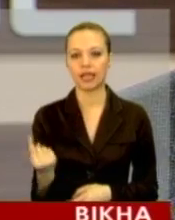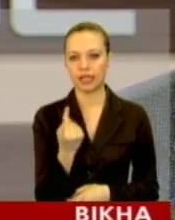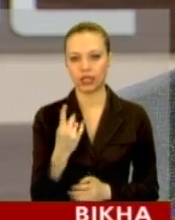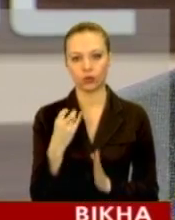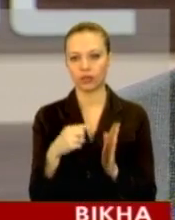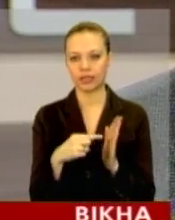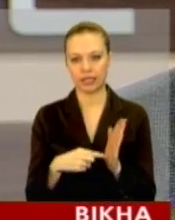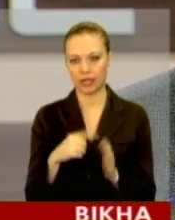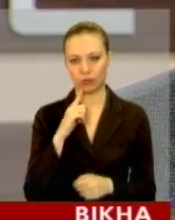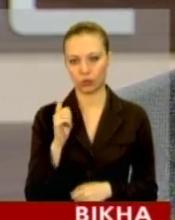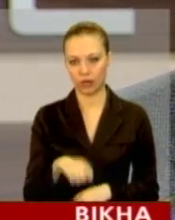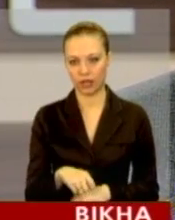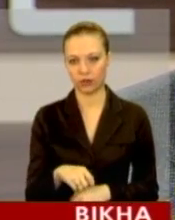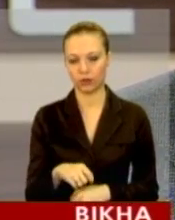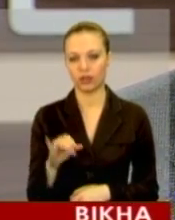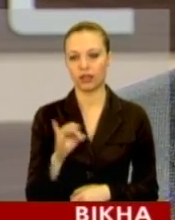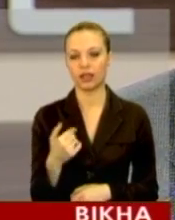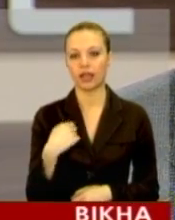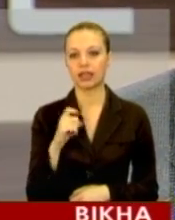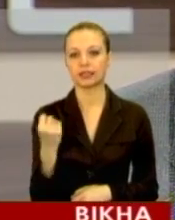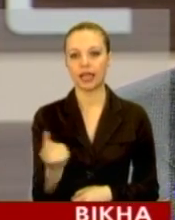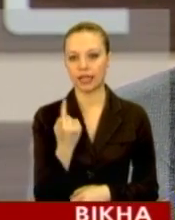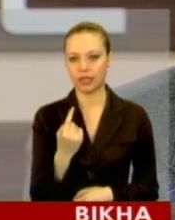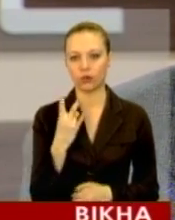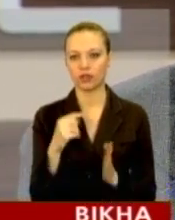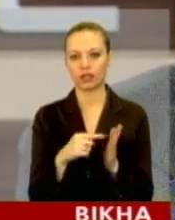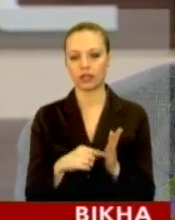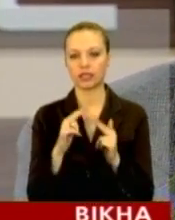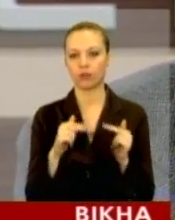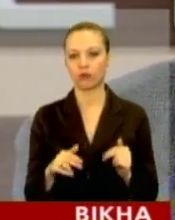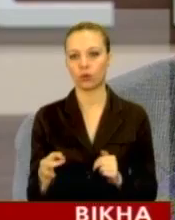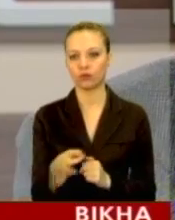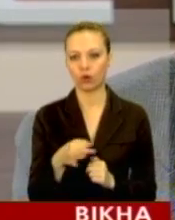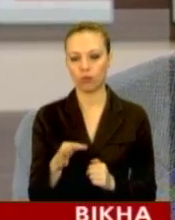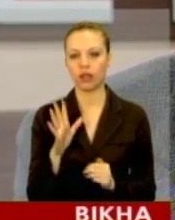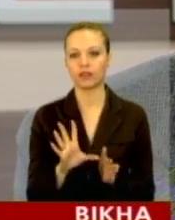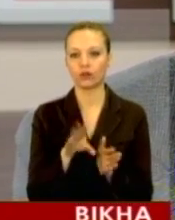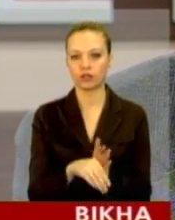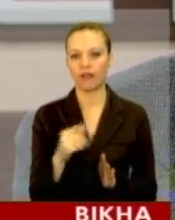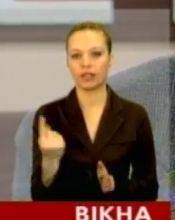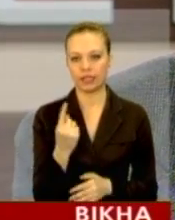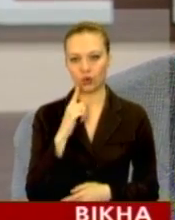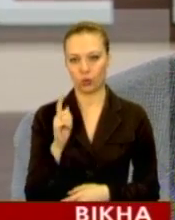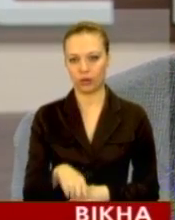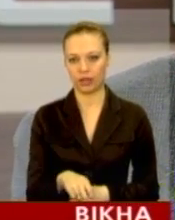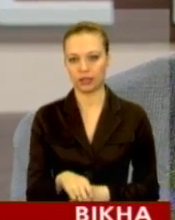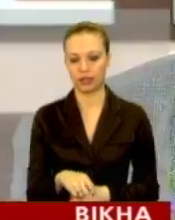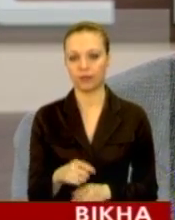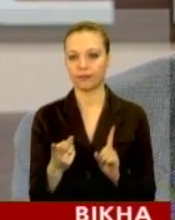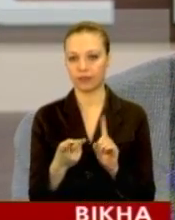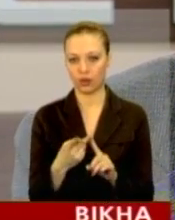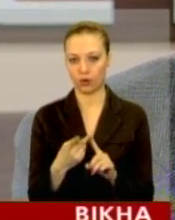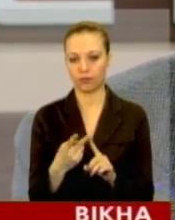неділіму Україну. Я за єдину неділіму Дніпропетровську область в составі неділімої України.